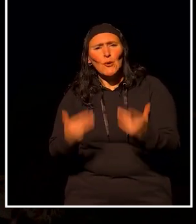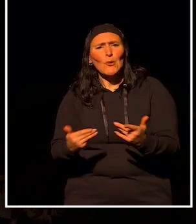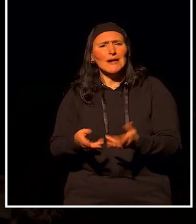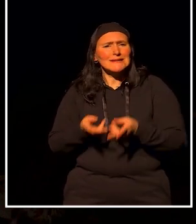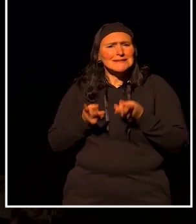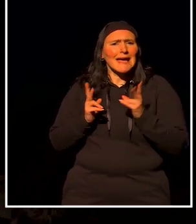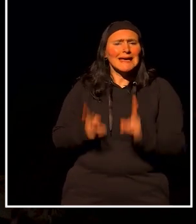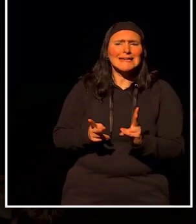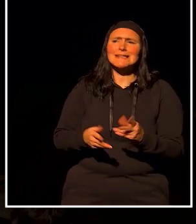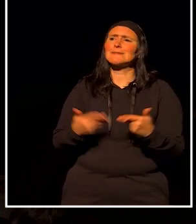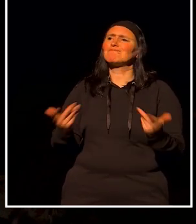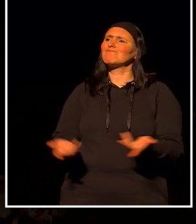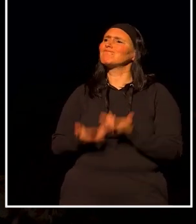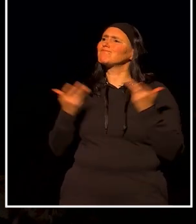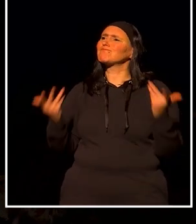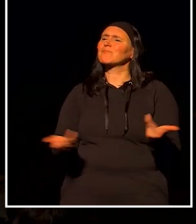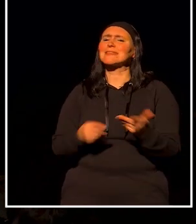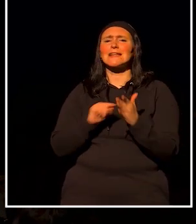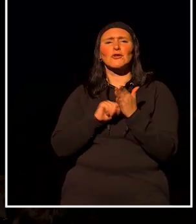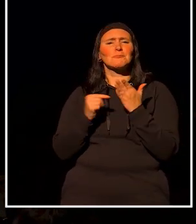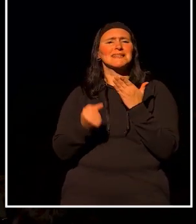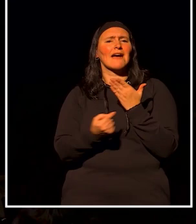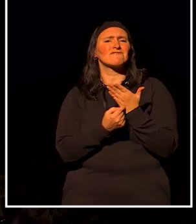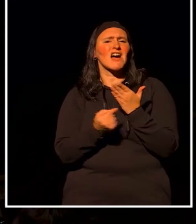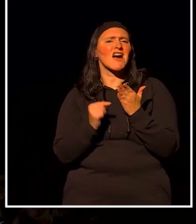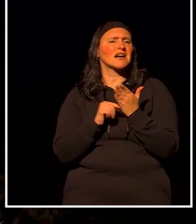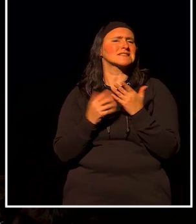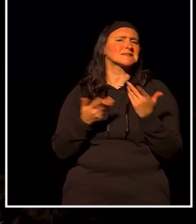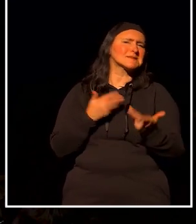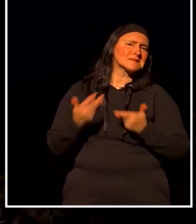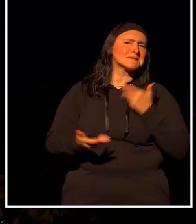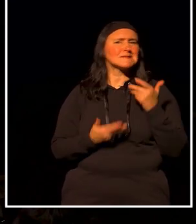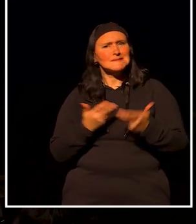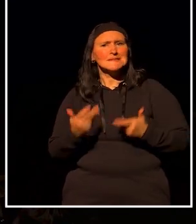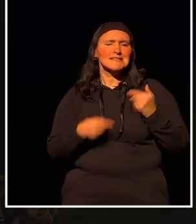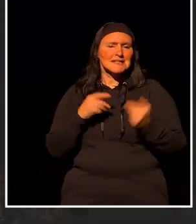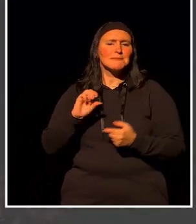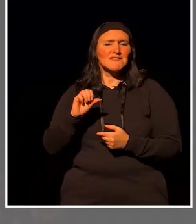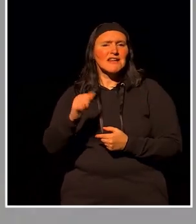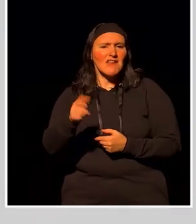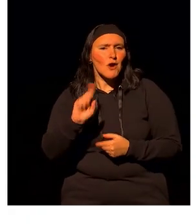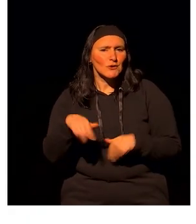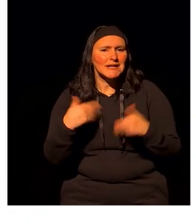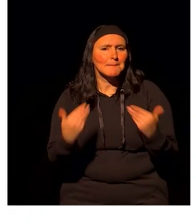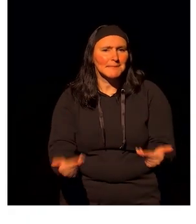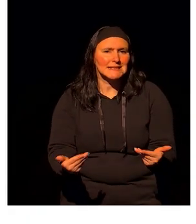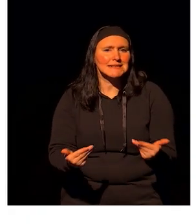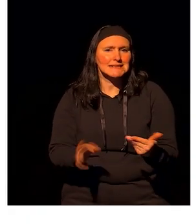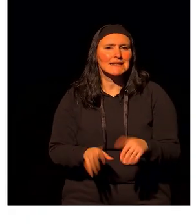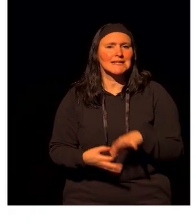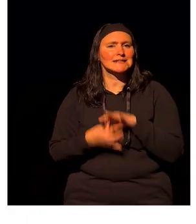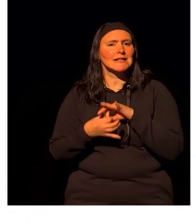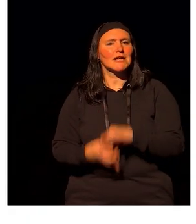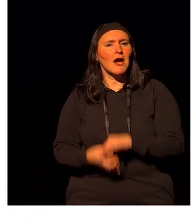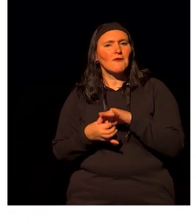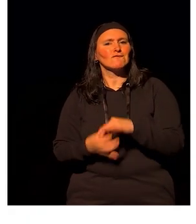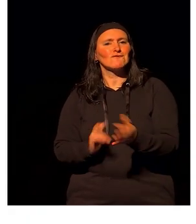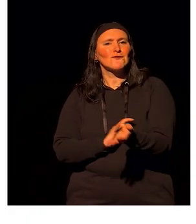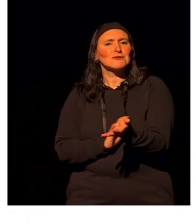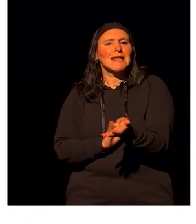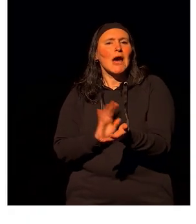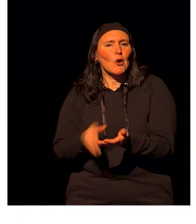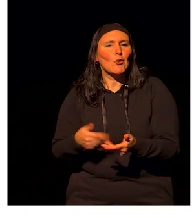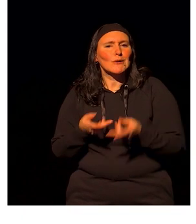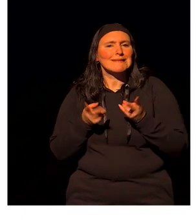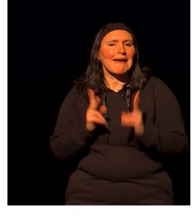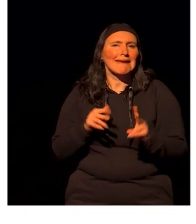Metapher, die zwar immer wieder mal auftaucht und eine Rolle spielt, aber das, worum es hier geht, eigentlich nicht beschreibt. Ich vielleicht